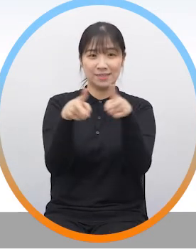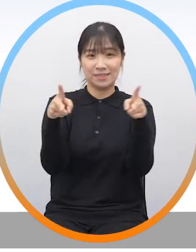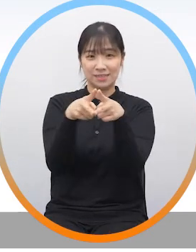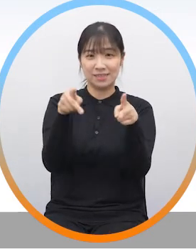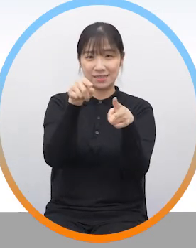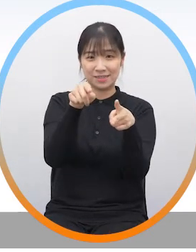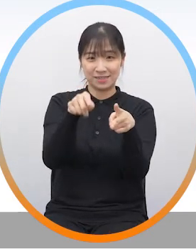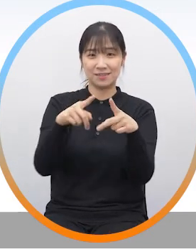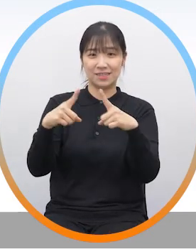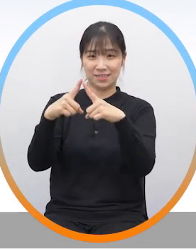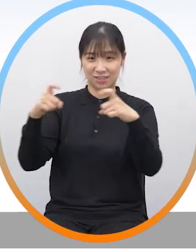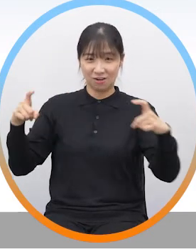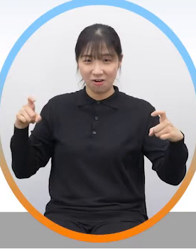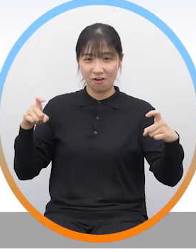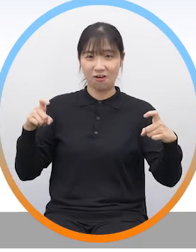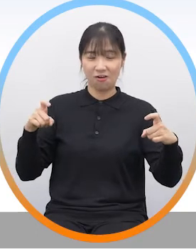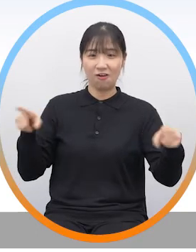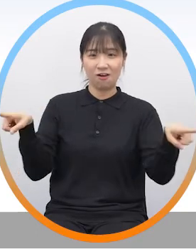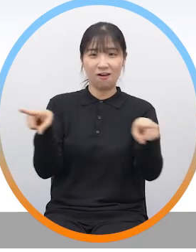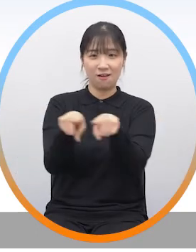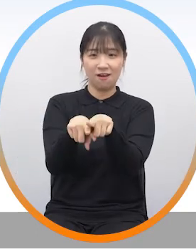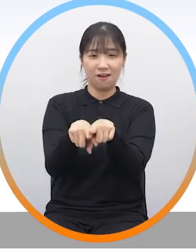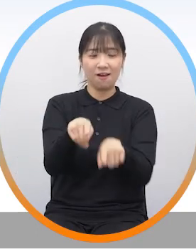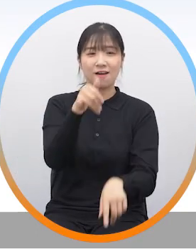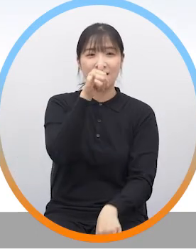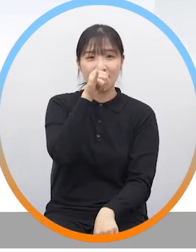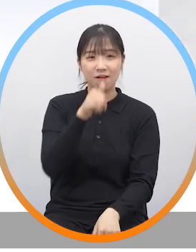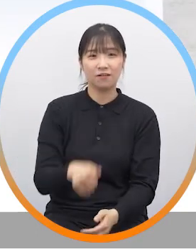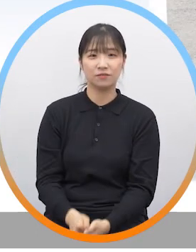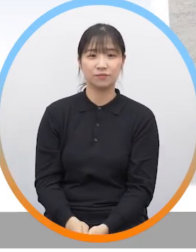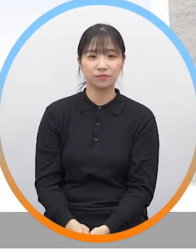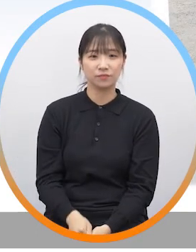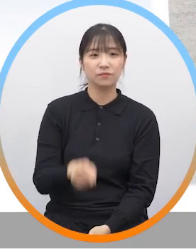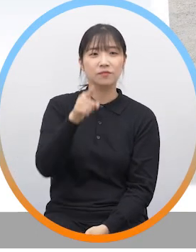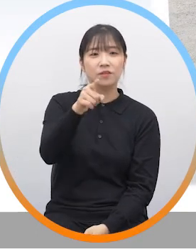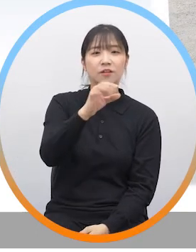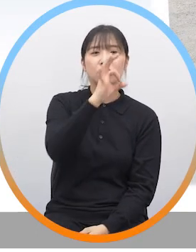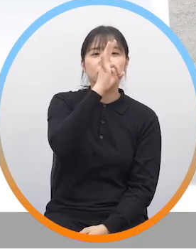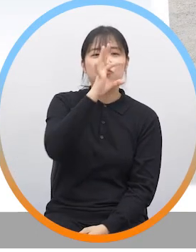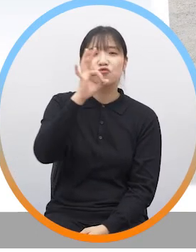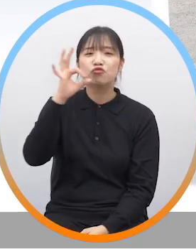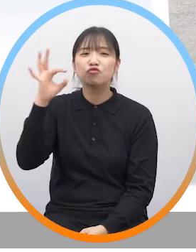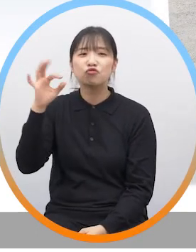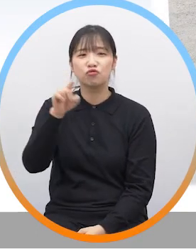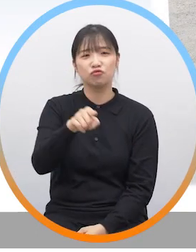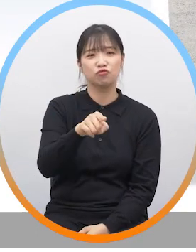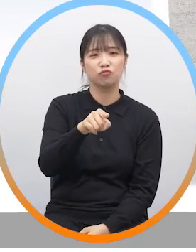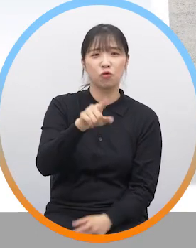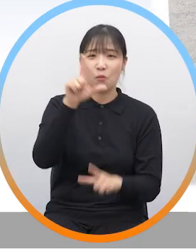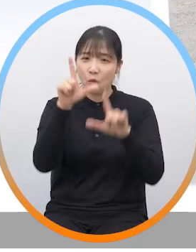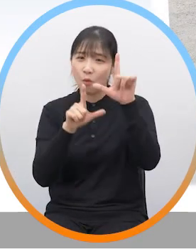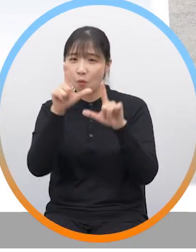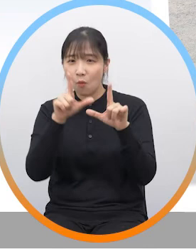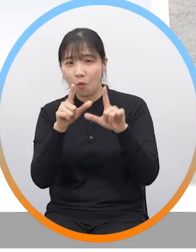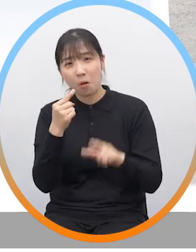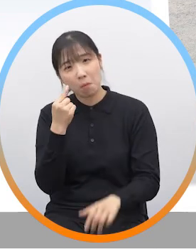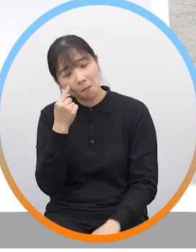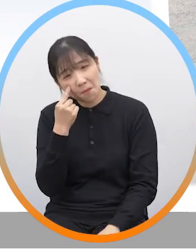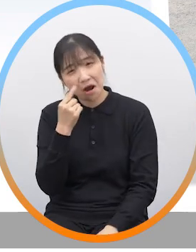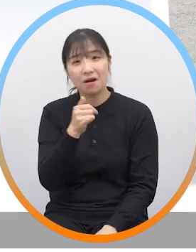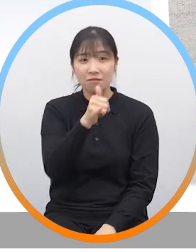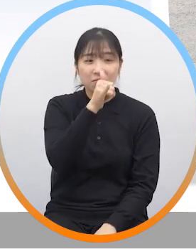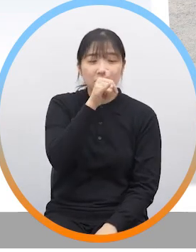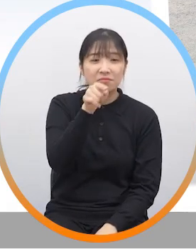부분이 이쪽 성하고 같이 되어 있고요. 자, 여기에서 보면은